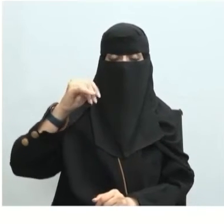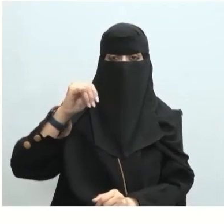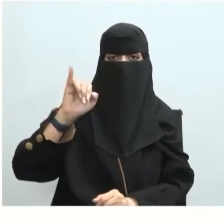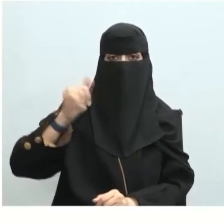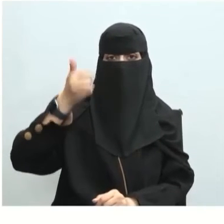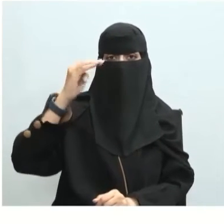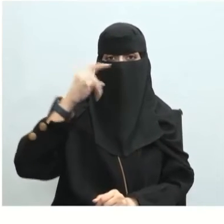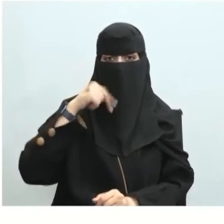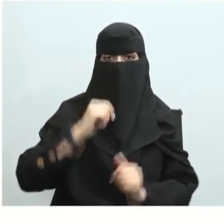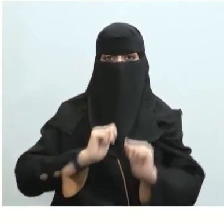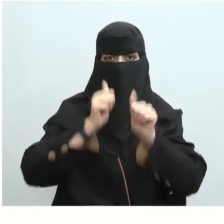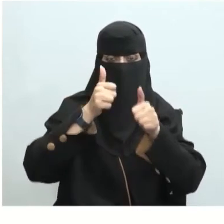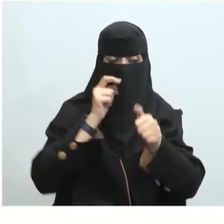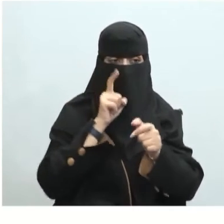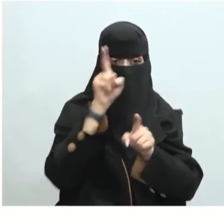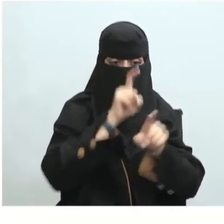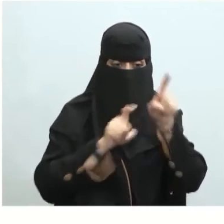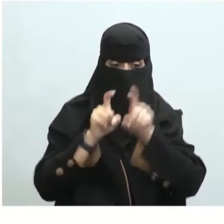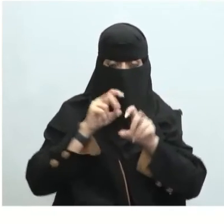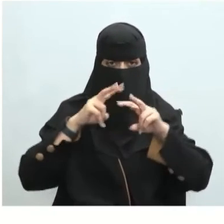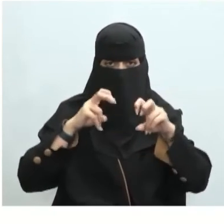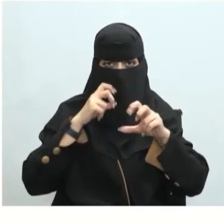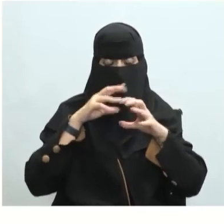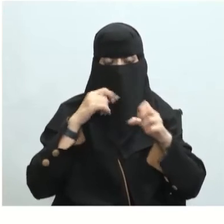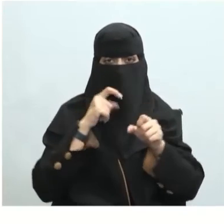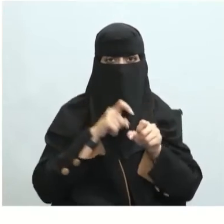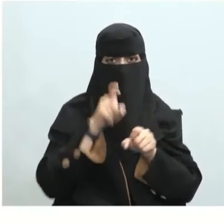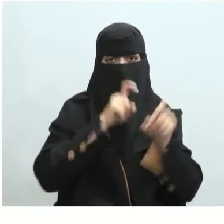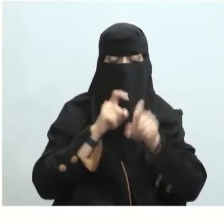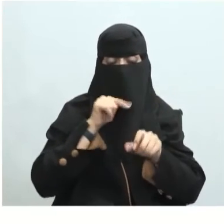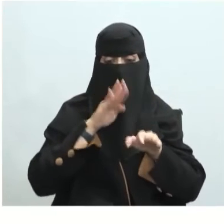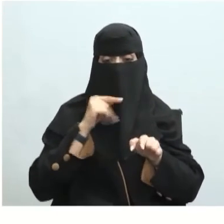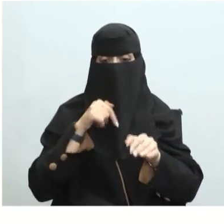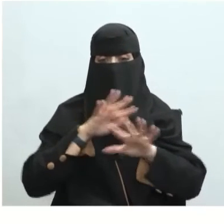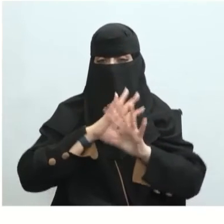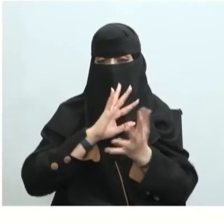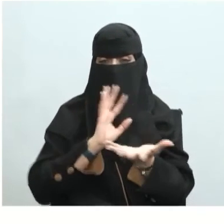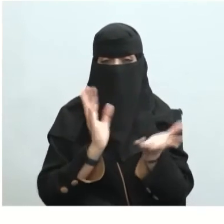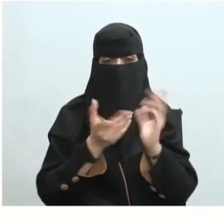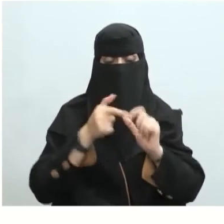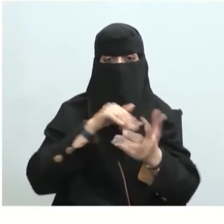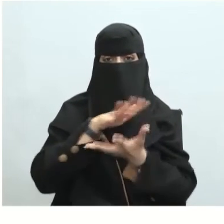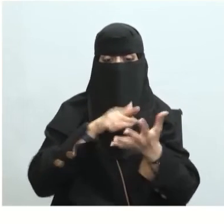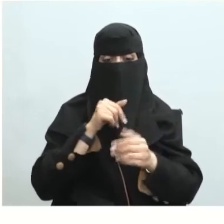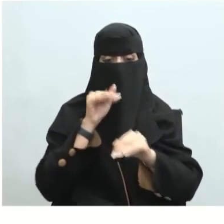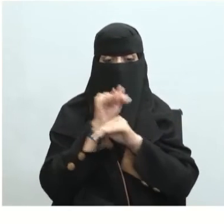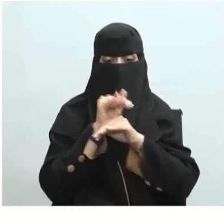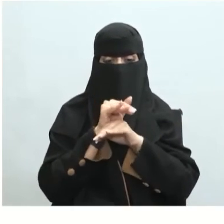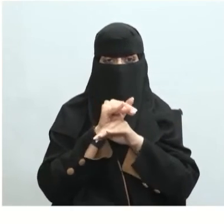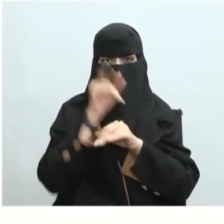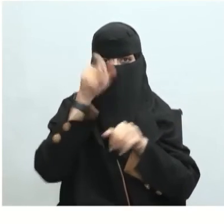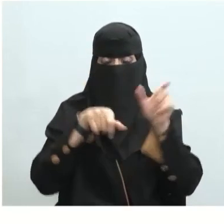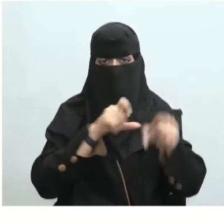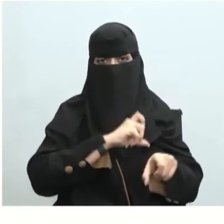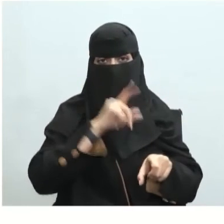بدراسه استقصائيه لجميع المشكلات الطلابيه والتعليميه في المدرسه هنا ستكمل هذا التقرير وستاتي بتلك